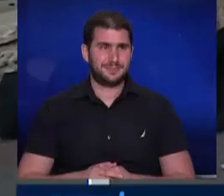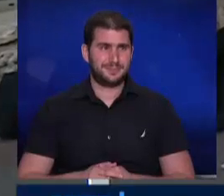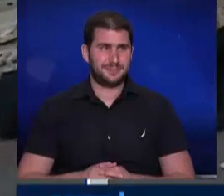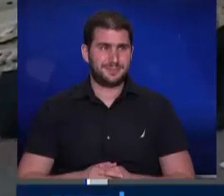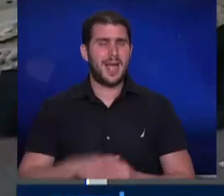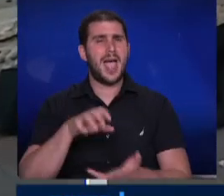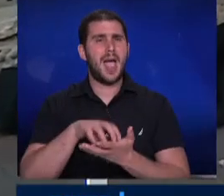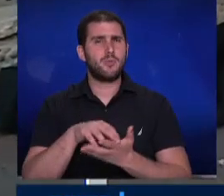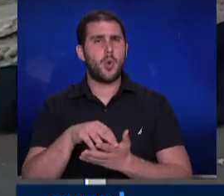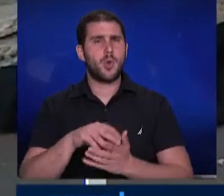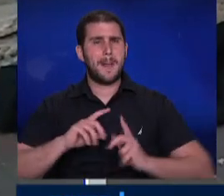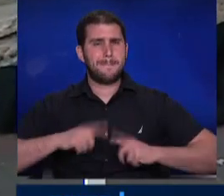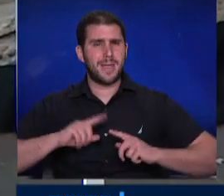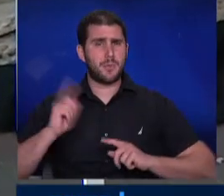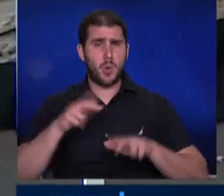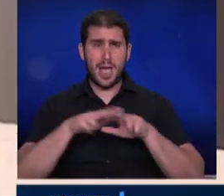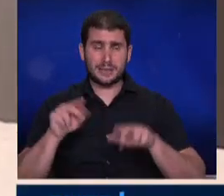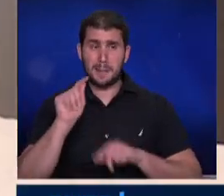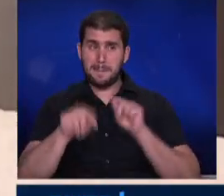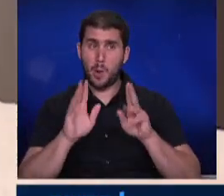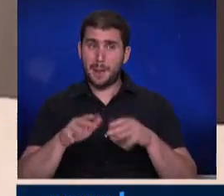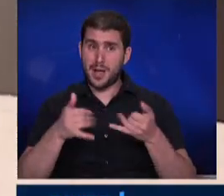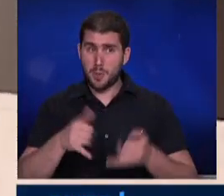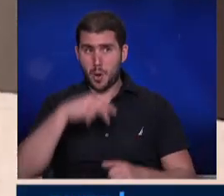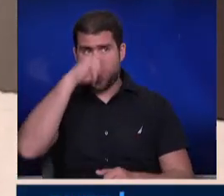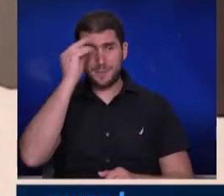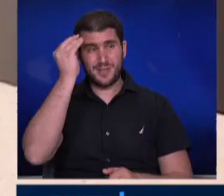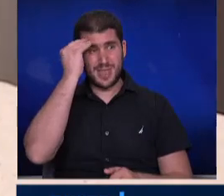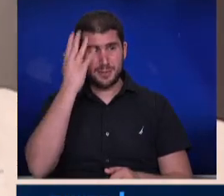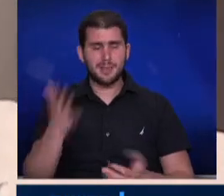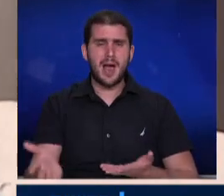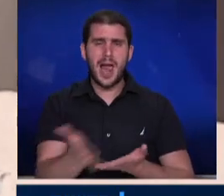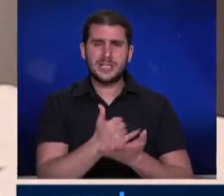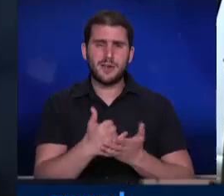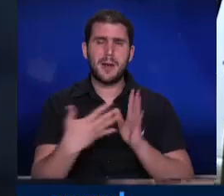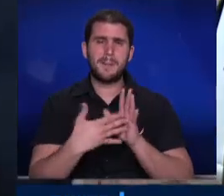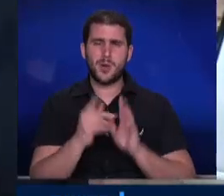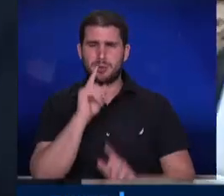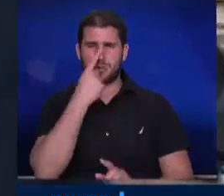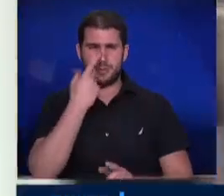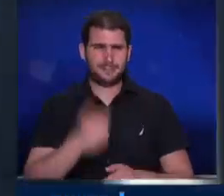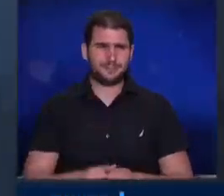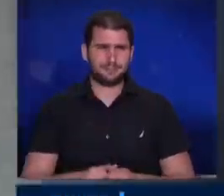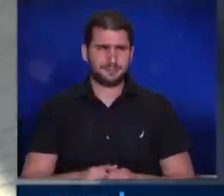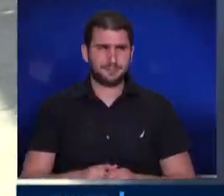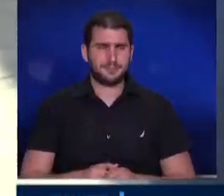לעמדות מד"א ברחבי הארץ הגיעו גם היום הורים ותלמידים לאסוף בדיקות אנטיגן.